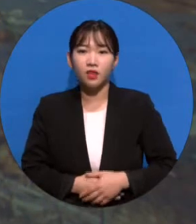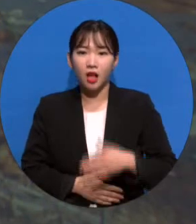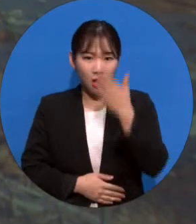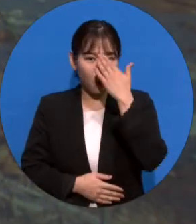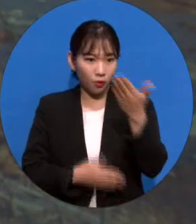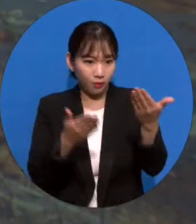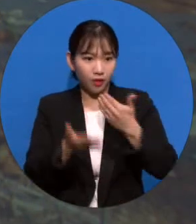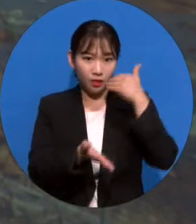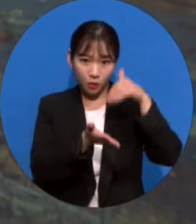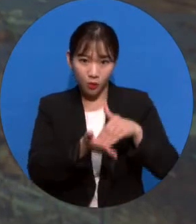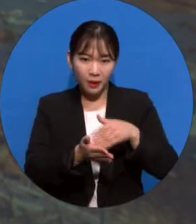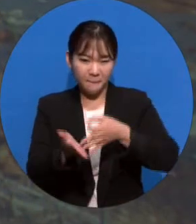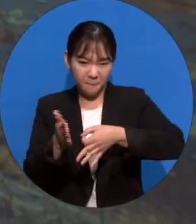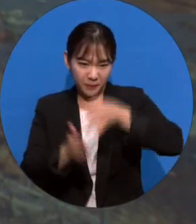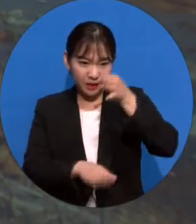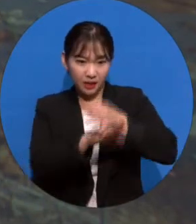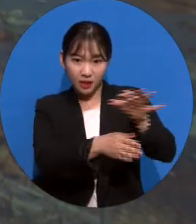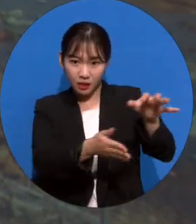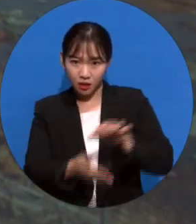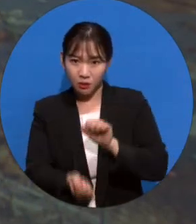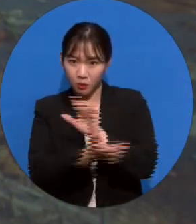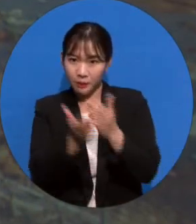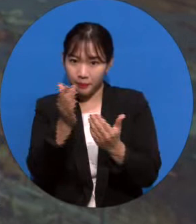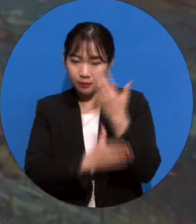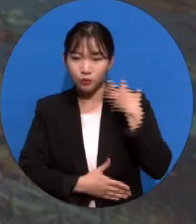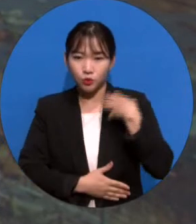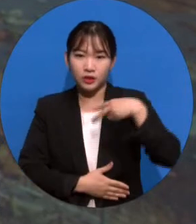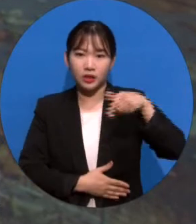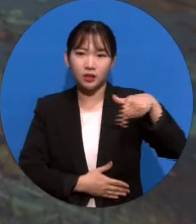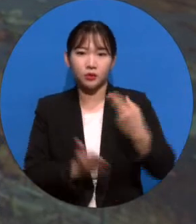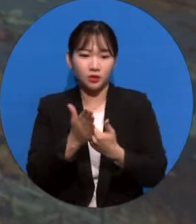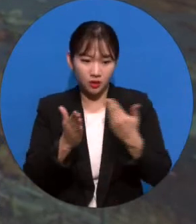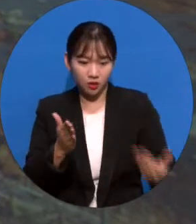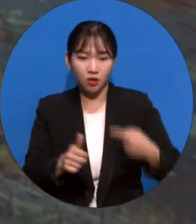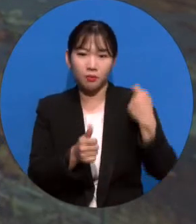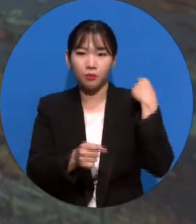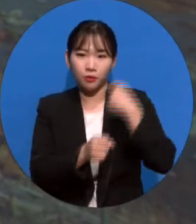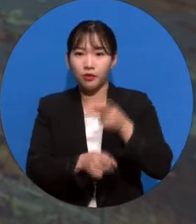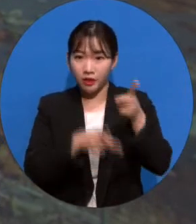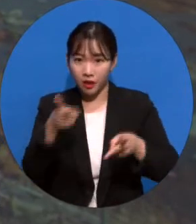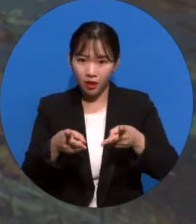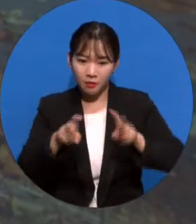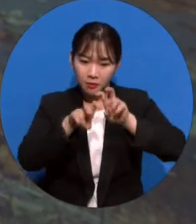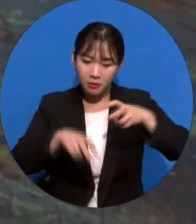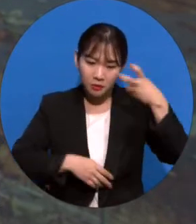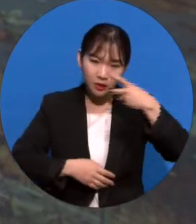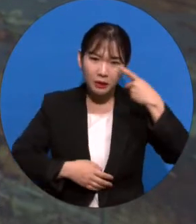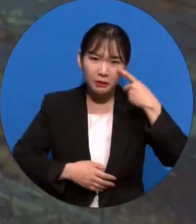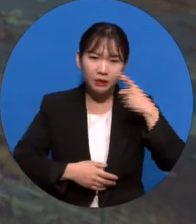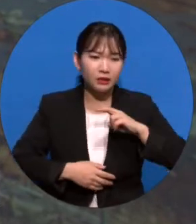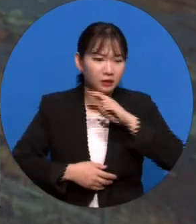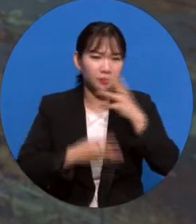무상으로 공급받은 돌을 비싸게 매입해 논란을 빚은 무한 사교 천 생태 부분 사업의 들여다 볼수록 의혹 투성